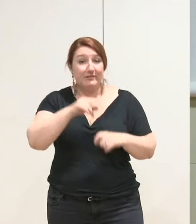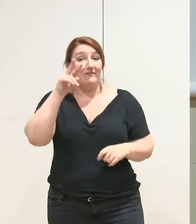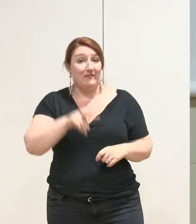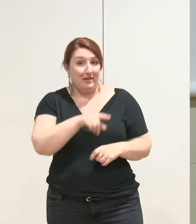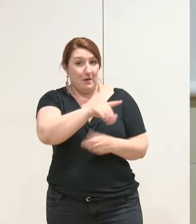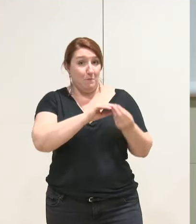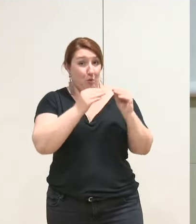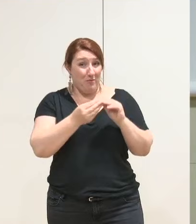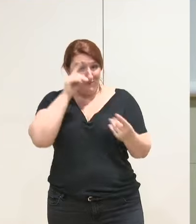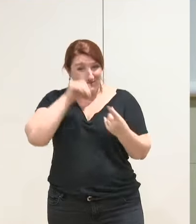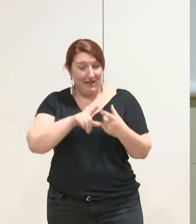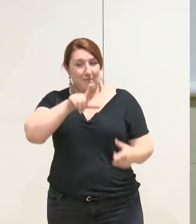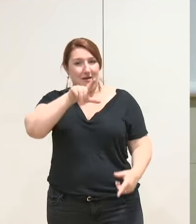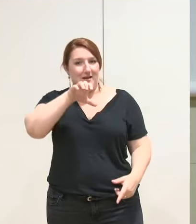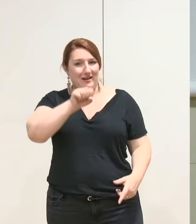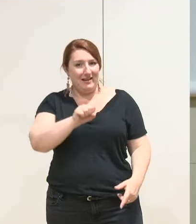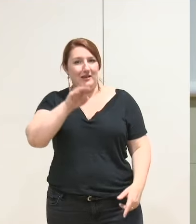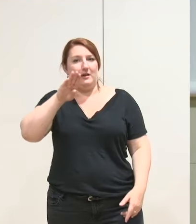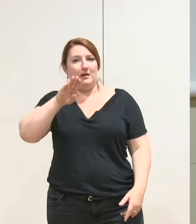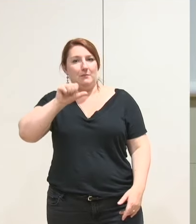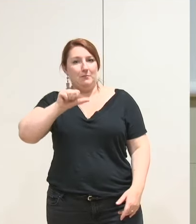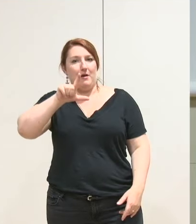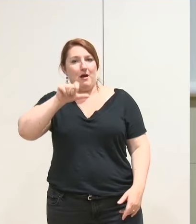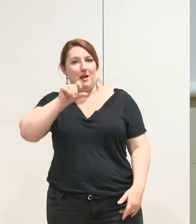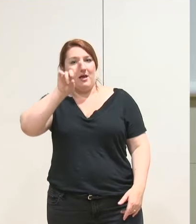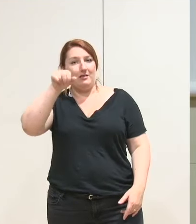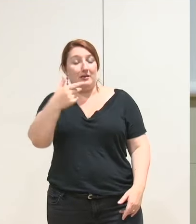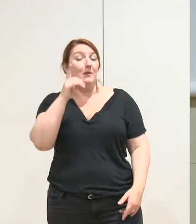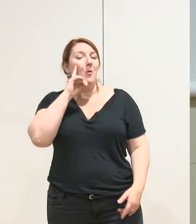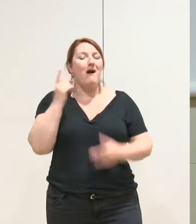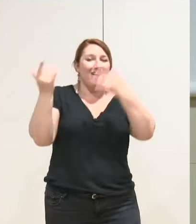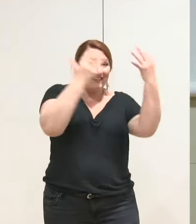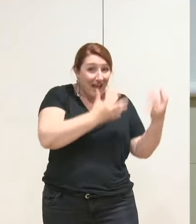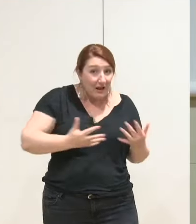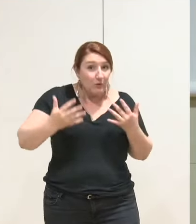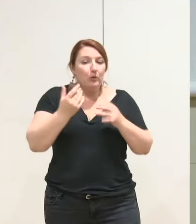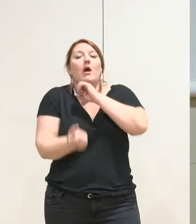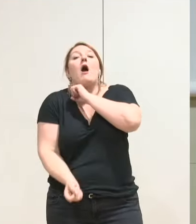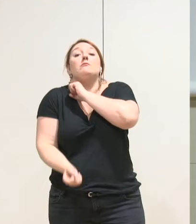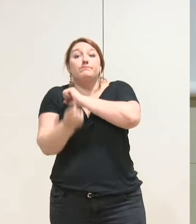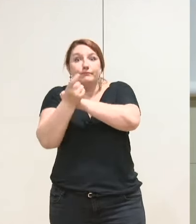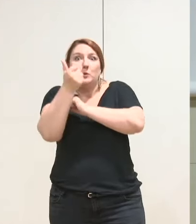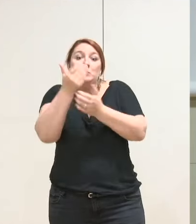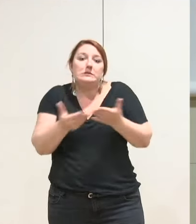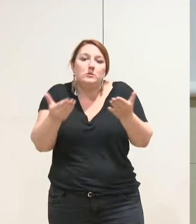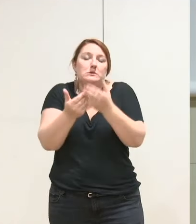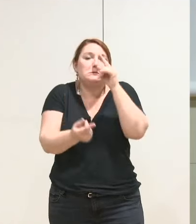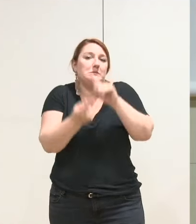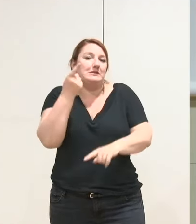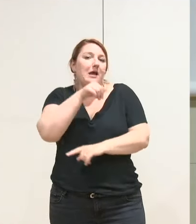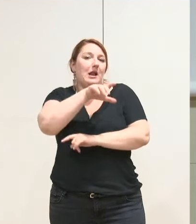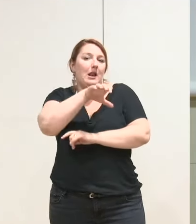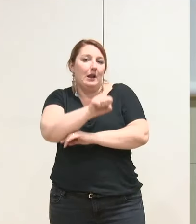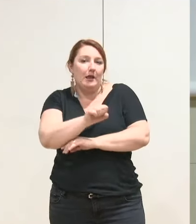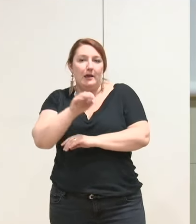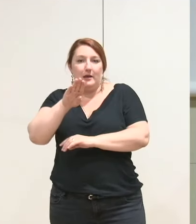sur les Baladins parce qu'à l'intérieur de ce grand calcul il y a une situation particulière pour les Baladins et je l'urais